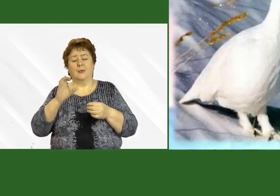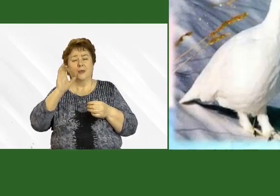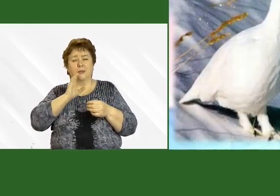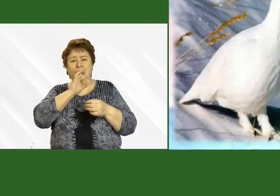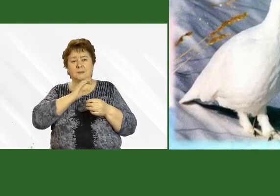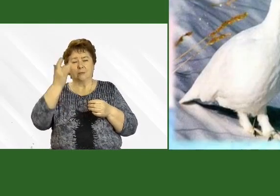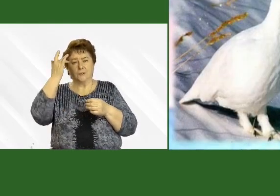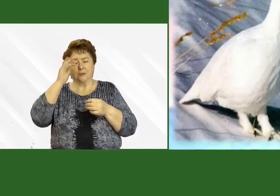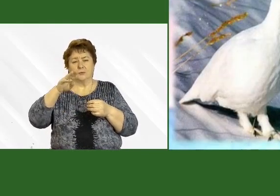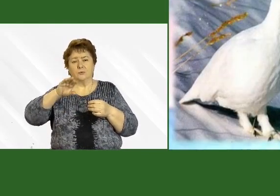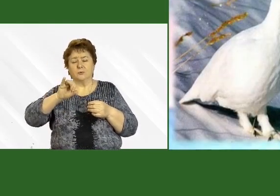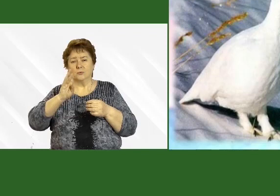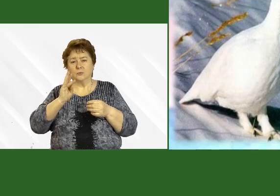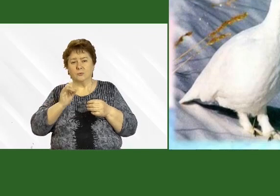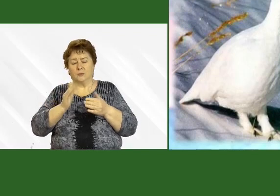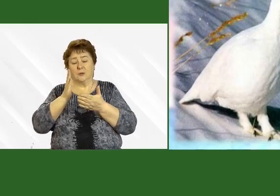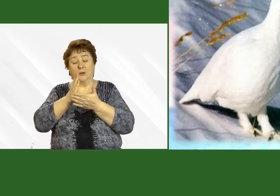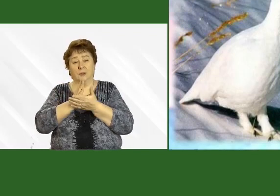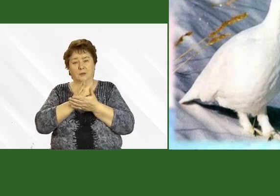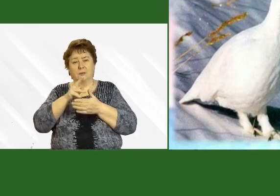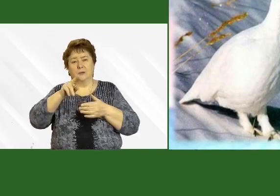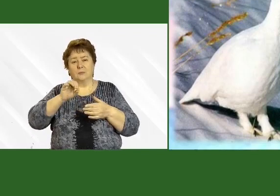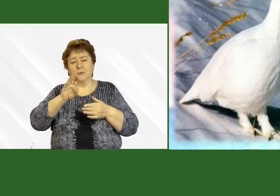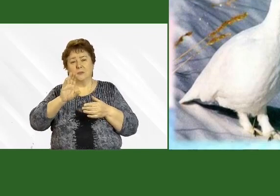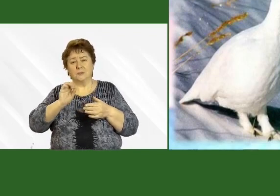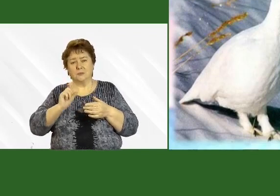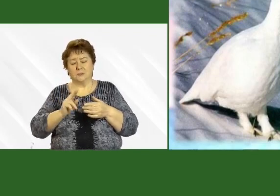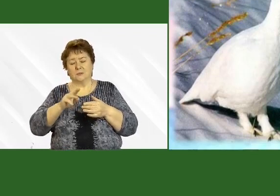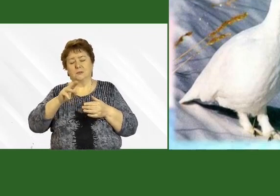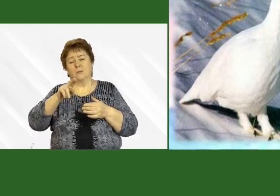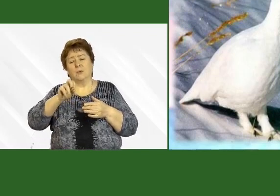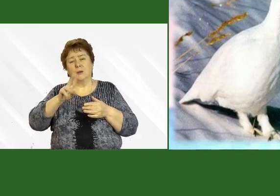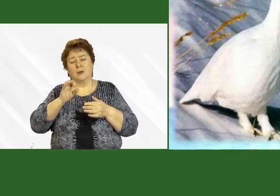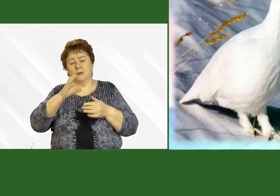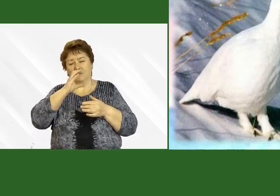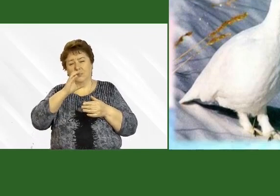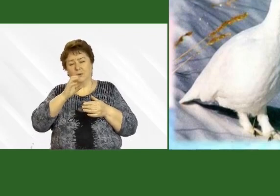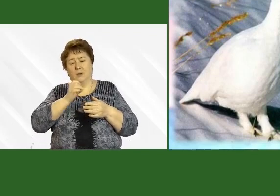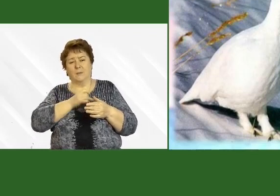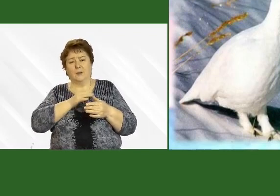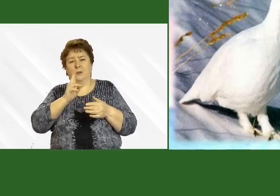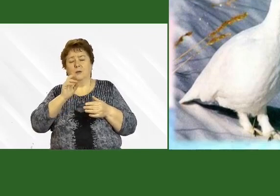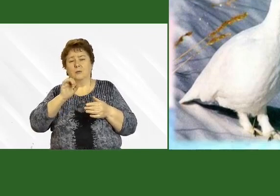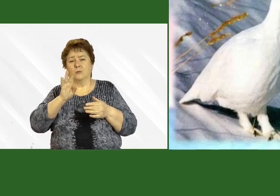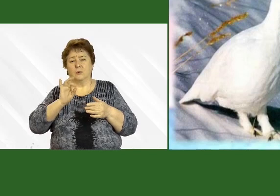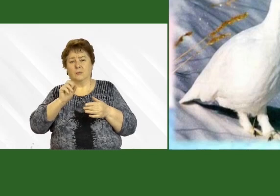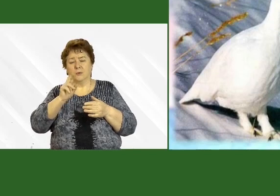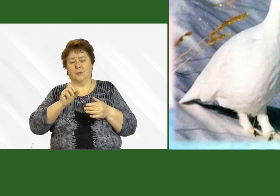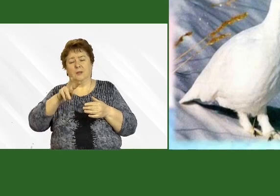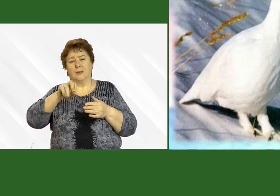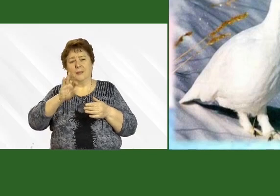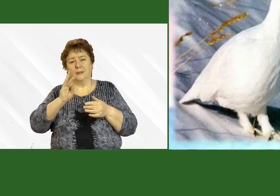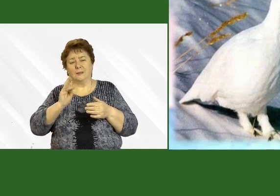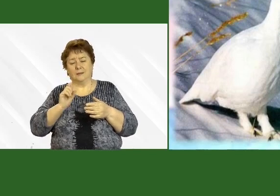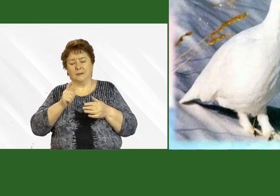североамериканская тундре водятся песец полярный волк белая куропатка лемминг